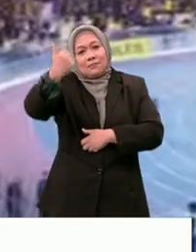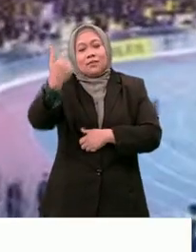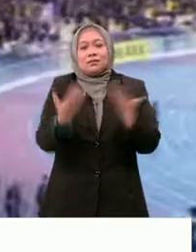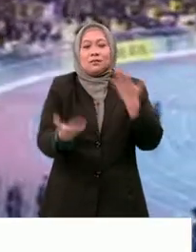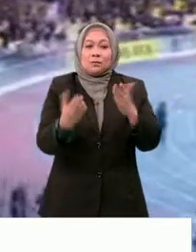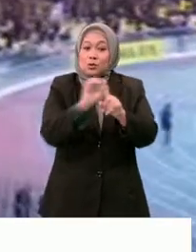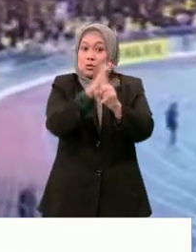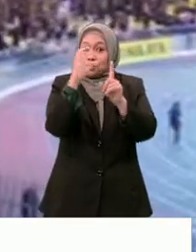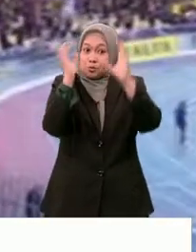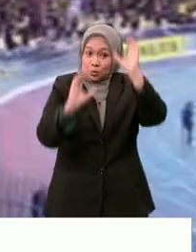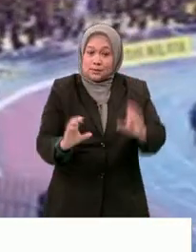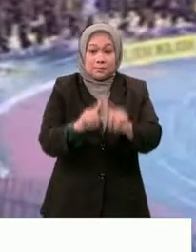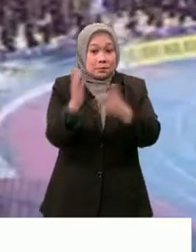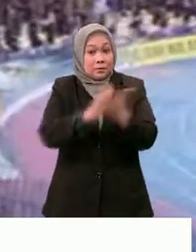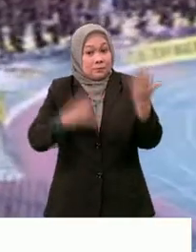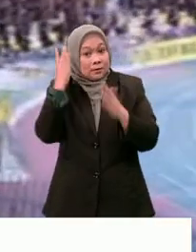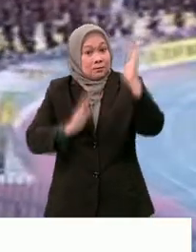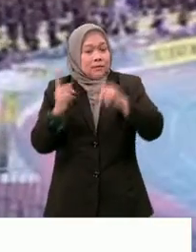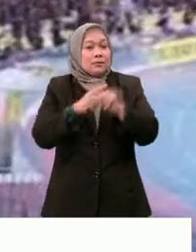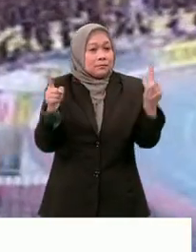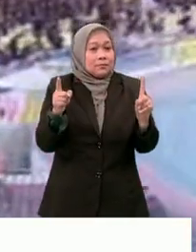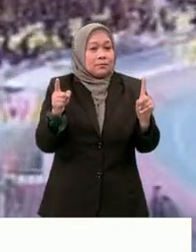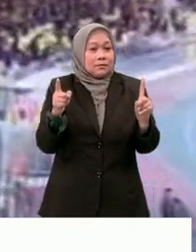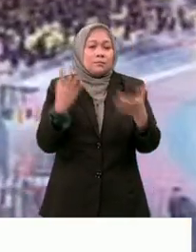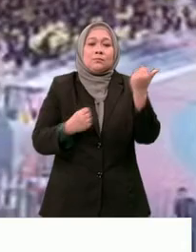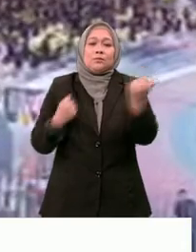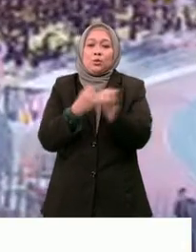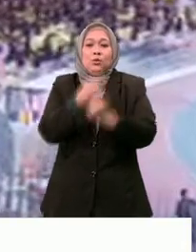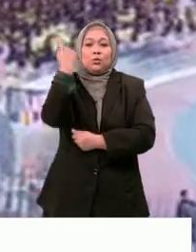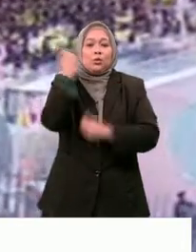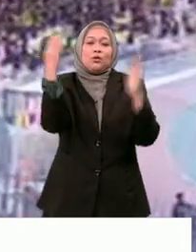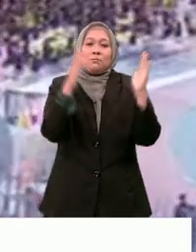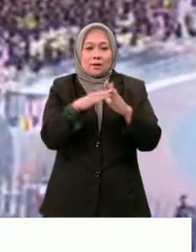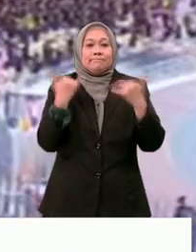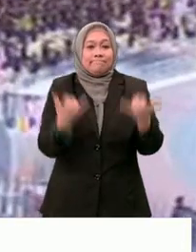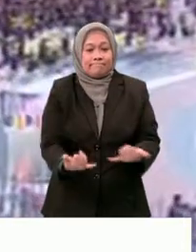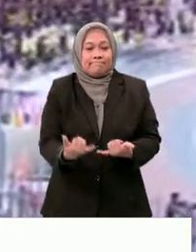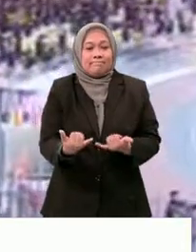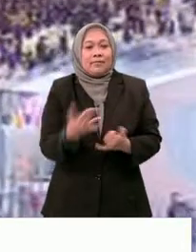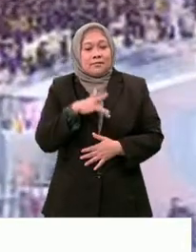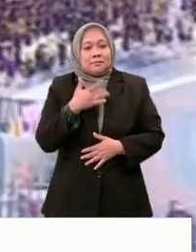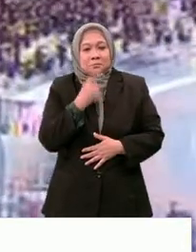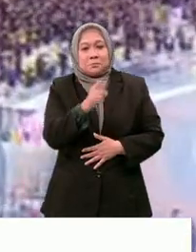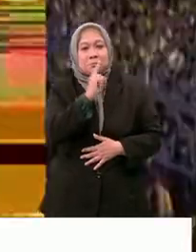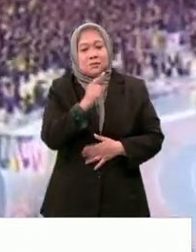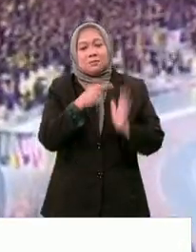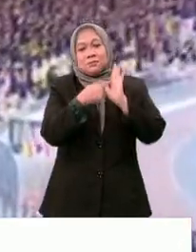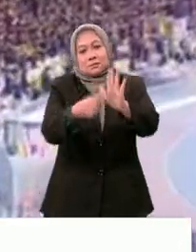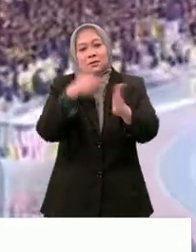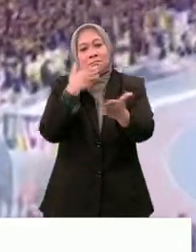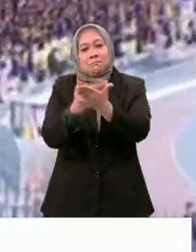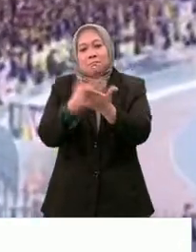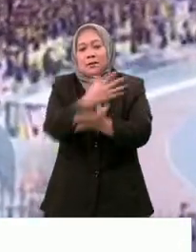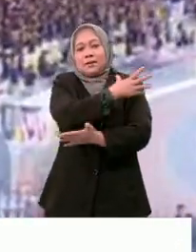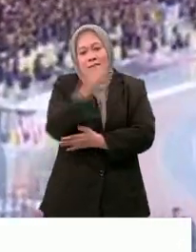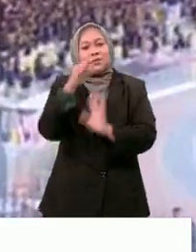saja cuaca memihak pada kita, tapi juga dengan kelebihan penyokong tuan rumah yang saya fikir hari ini merupakan satu persembahan yang menarik dan juga